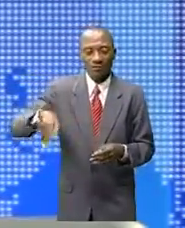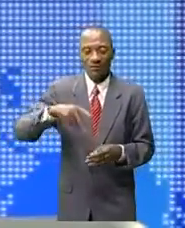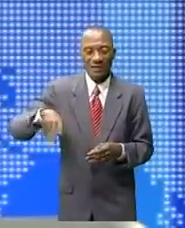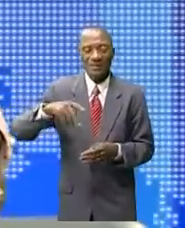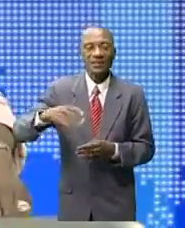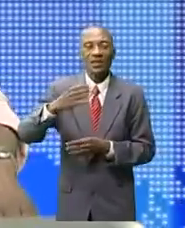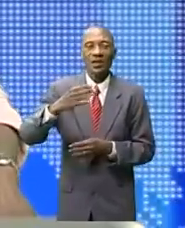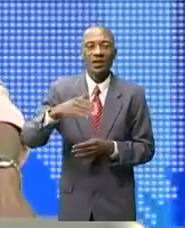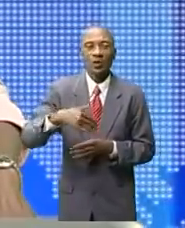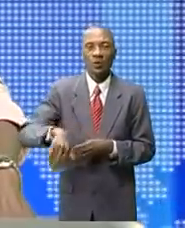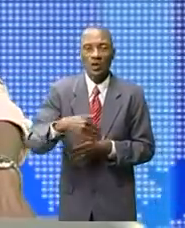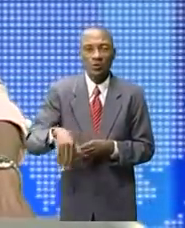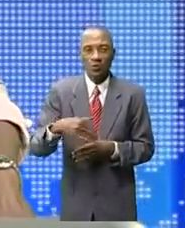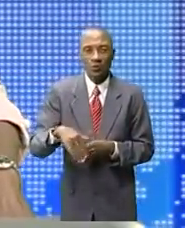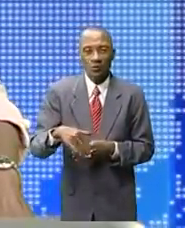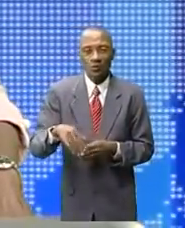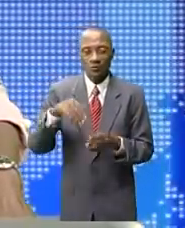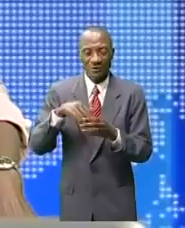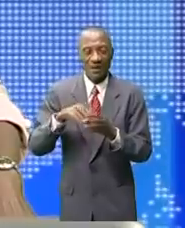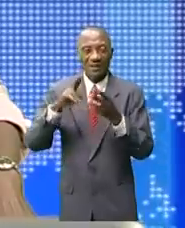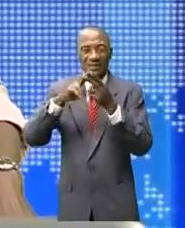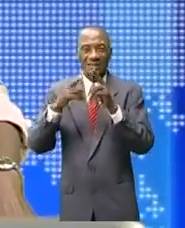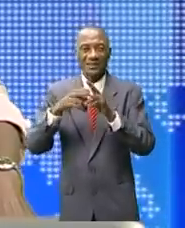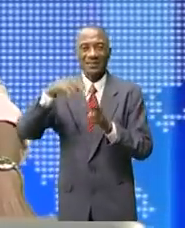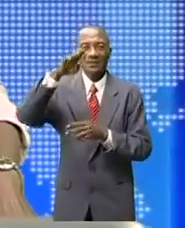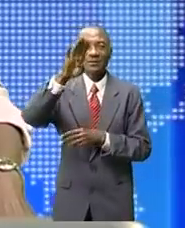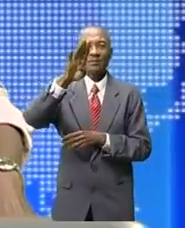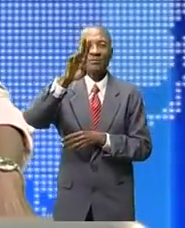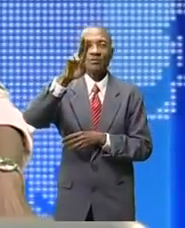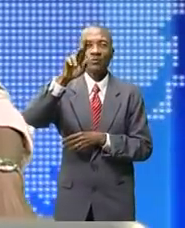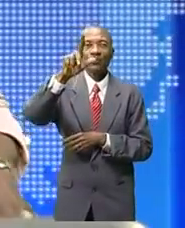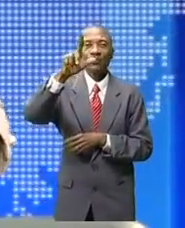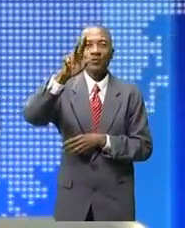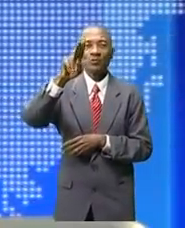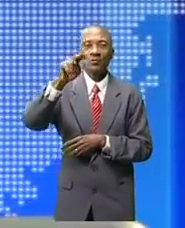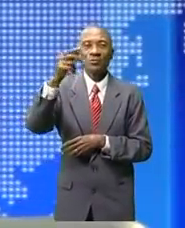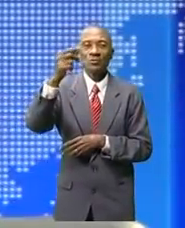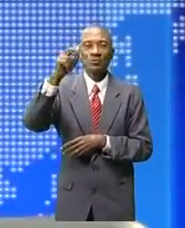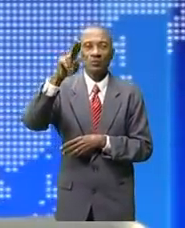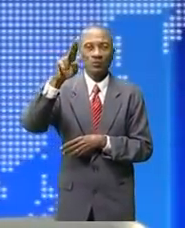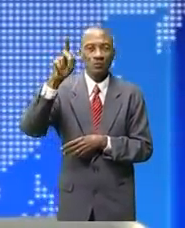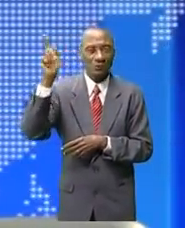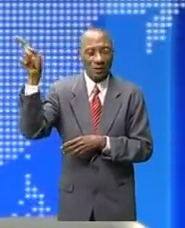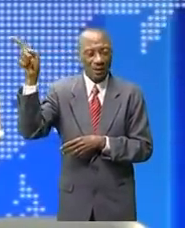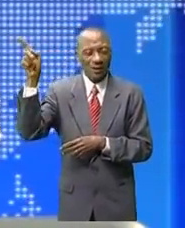autorités provinciales ont apporté leur assistance composée d'étoles, d'épagnes, une occasion pour